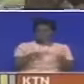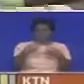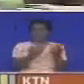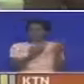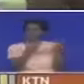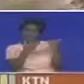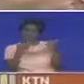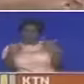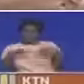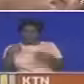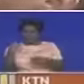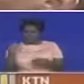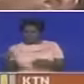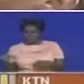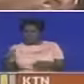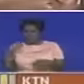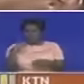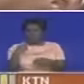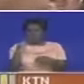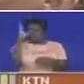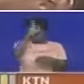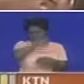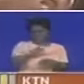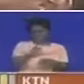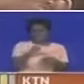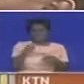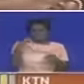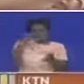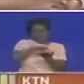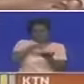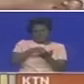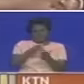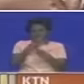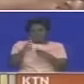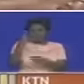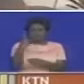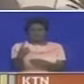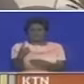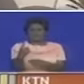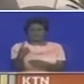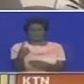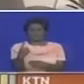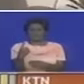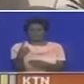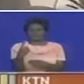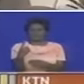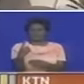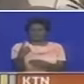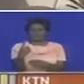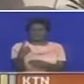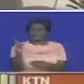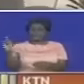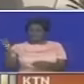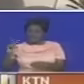wanaokosa nafasi hizo, na kwamba vyuo 700 vya ufundi katika viwango vya gharama nafuu vipo nchini kwa ajili yao. But we can tell you as a ministry,